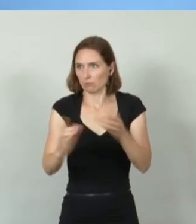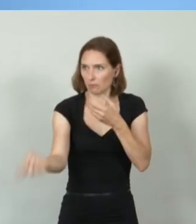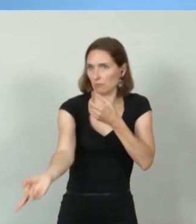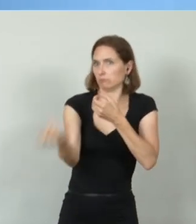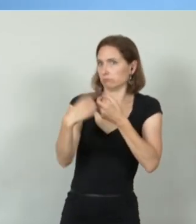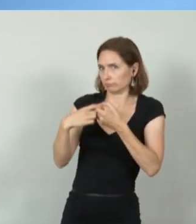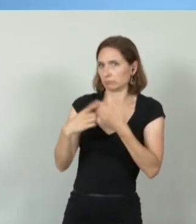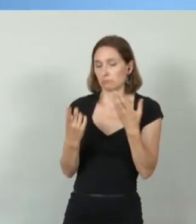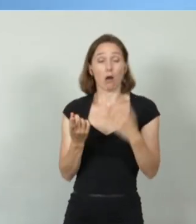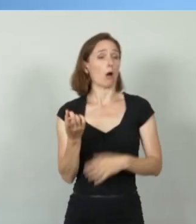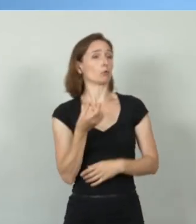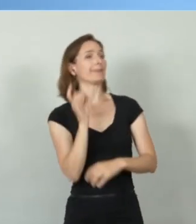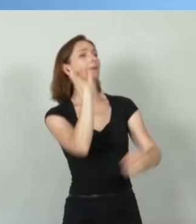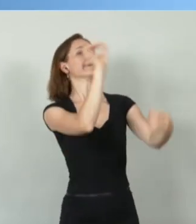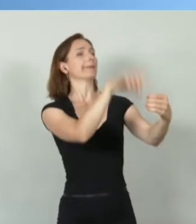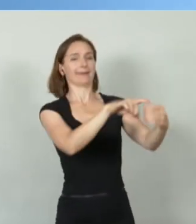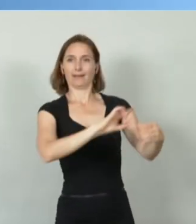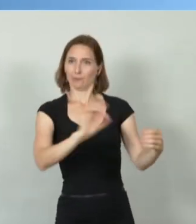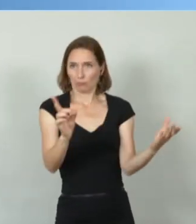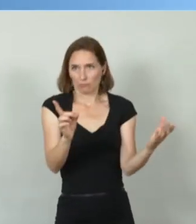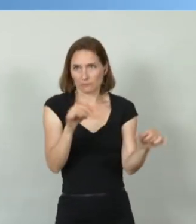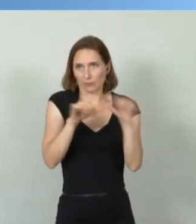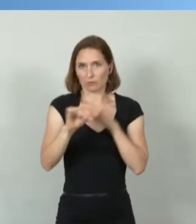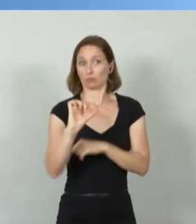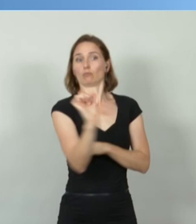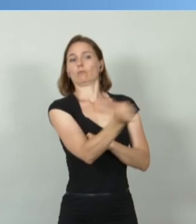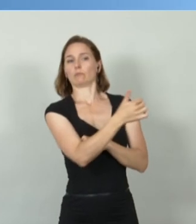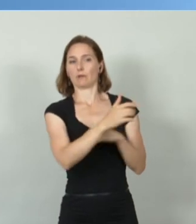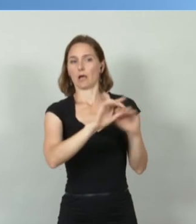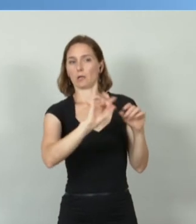librement et il ne fonctionne que par cohabitation